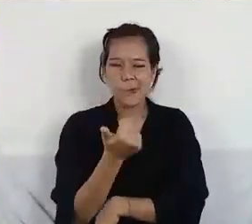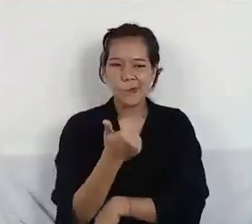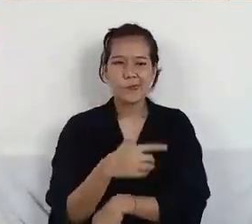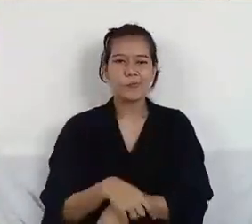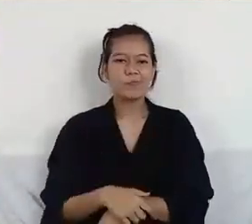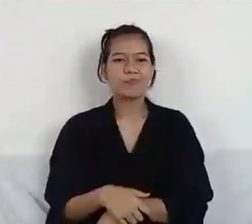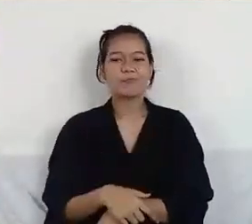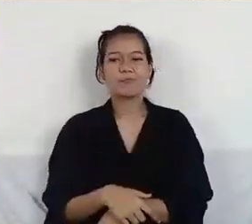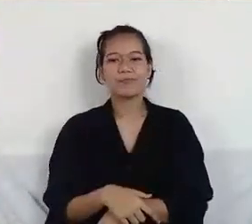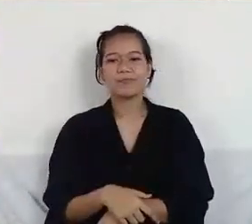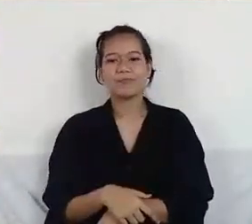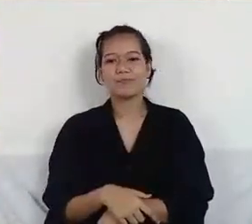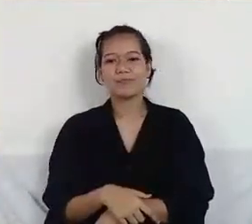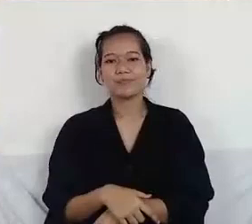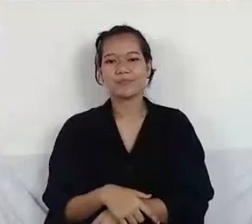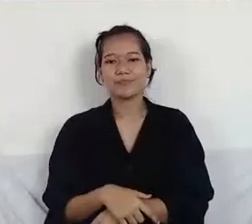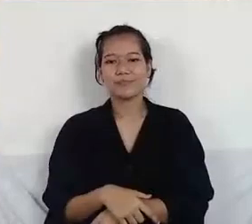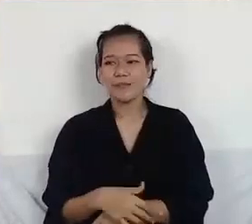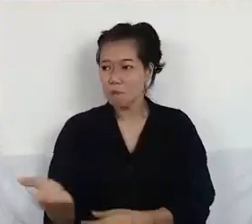Apa?